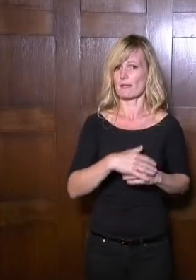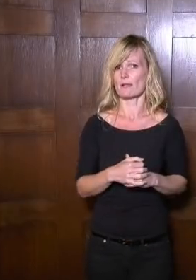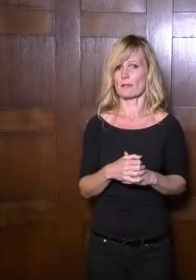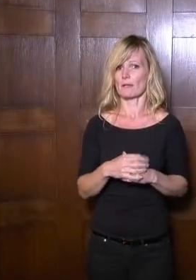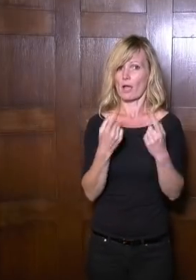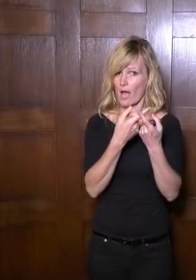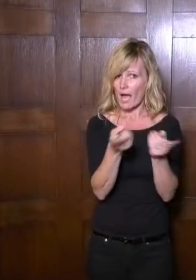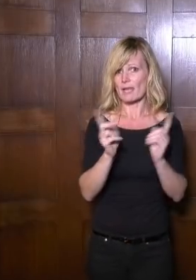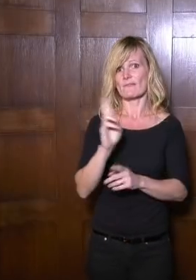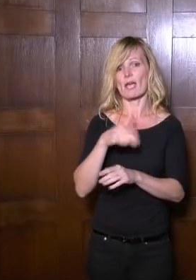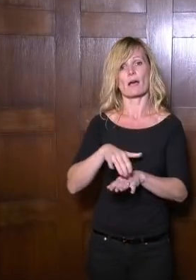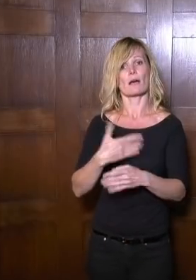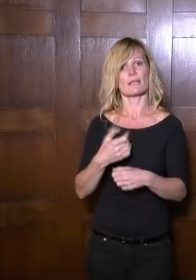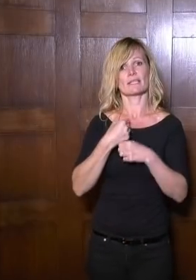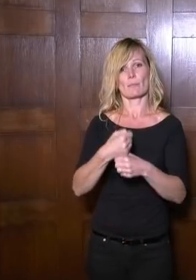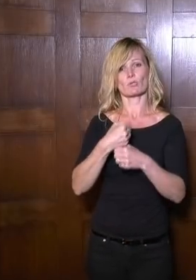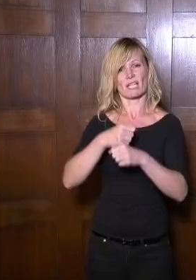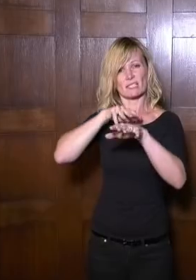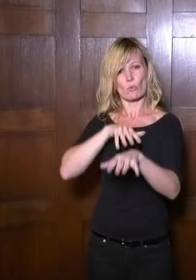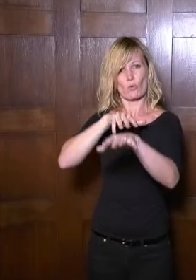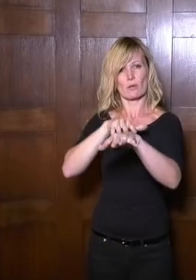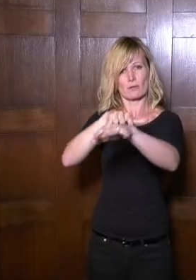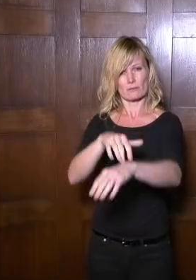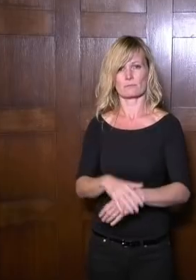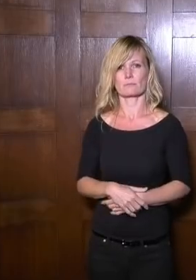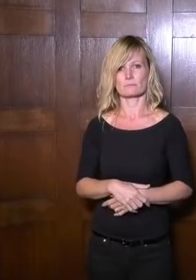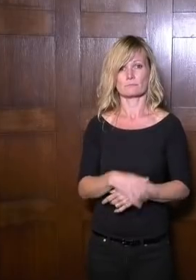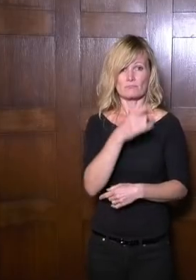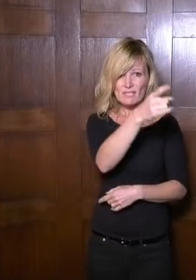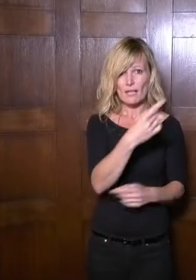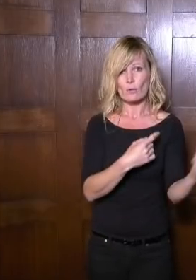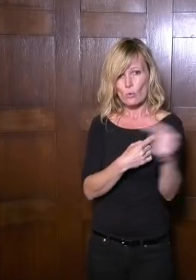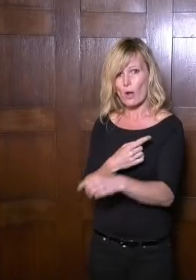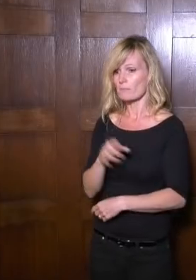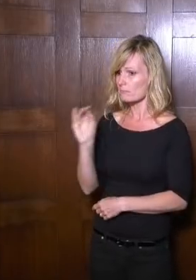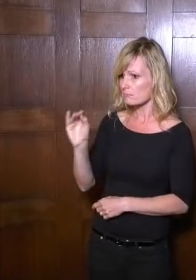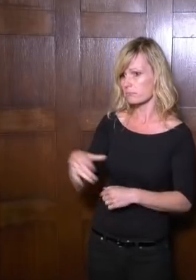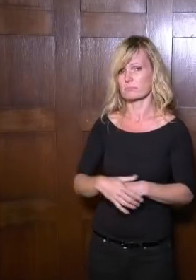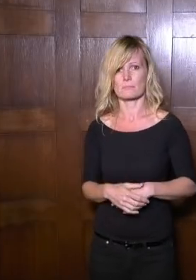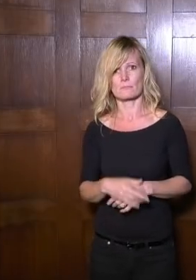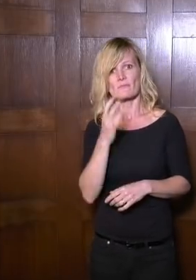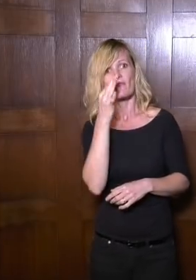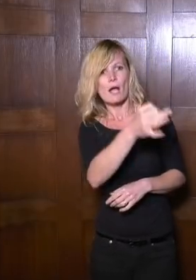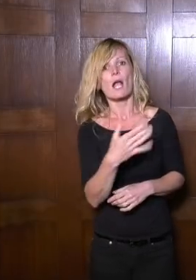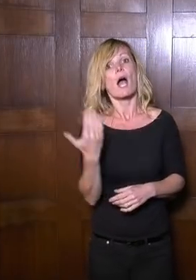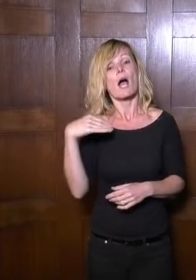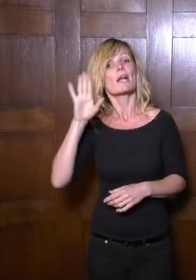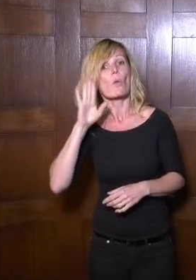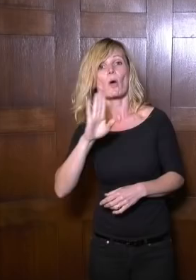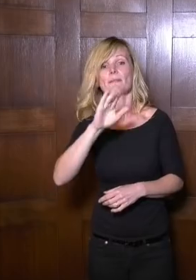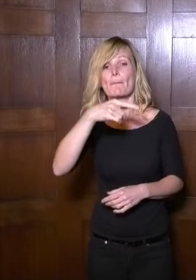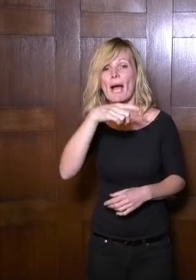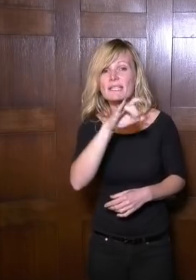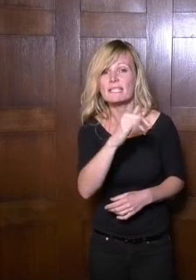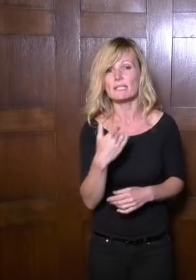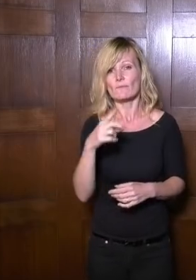bei diesen Demonstrationen auf die Straße gehen, die haben Sie immer wieder angesprochen, haben Sie Bhakti gehört, haben Sie Wodak gehört. Sehen